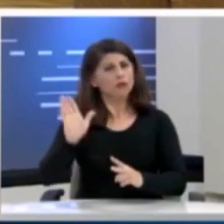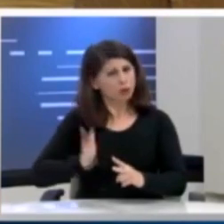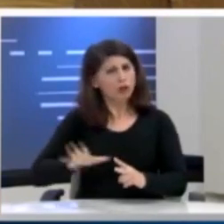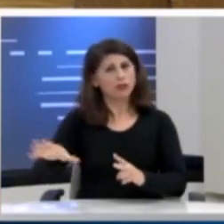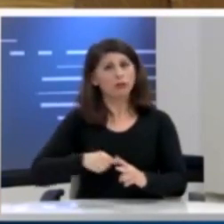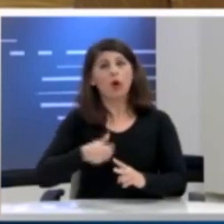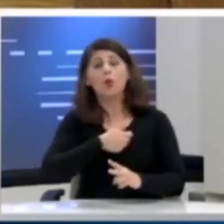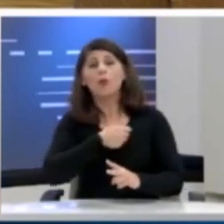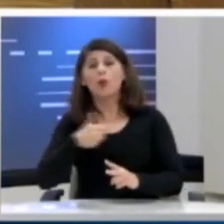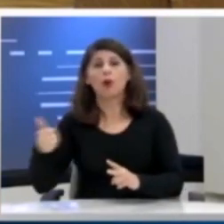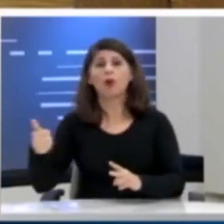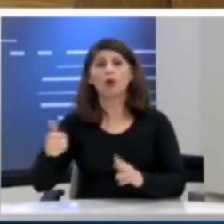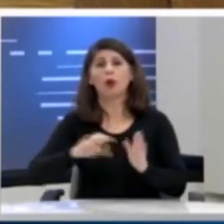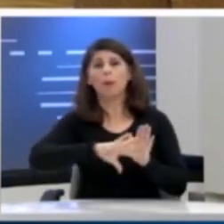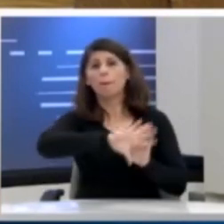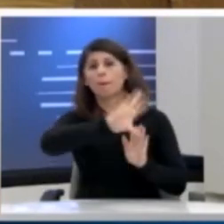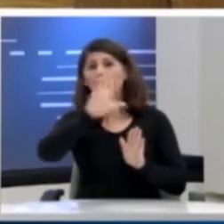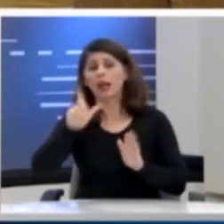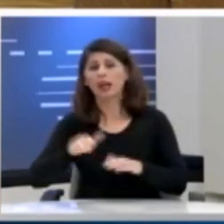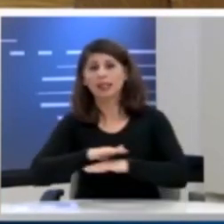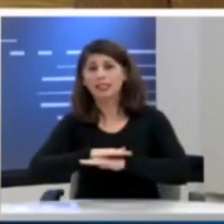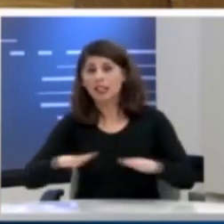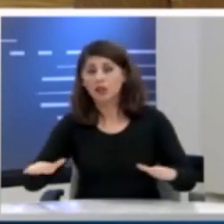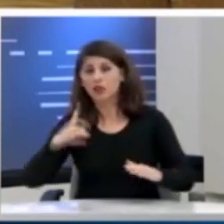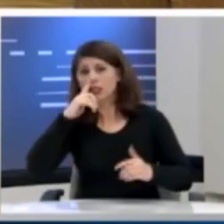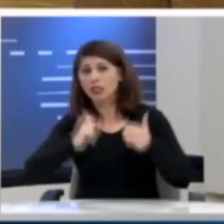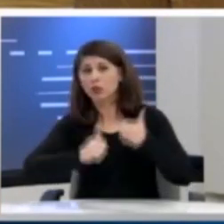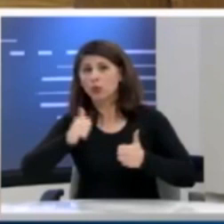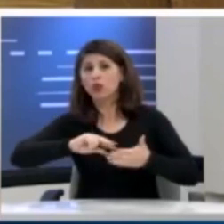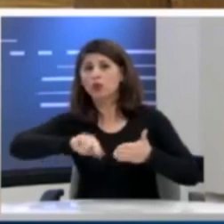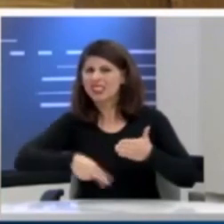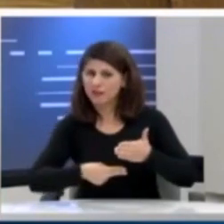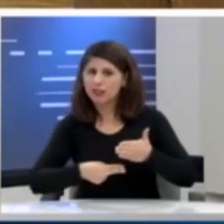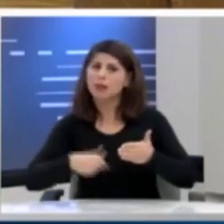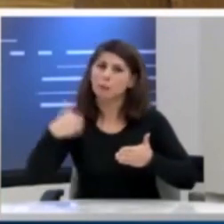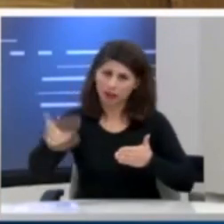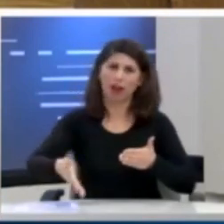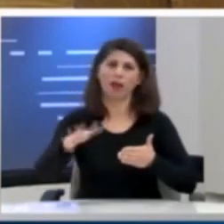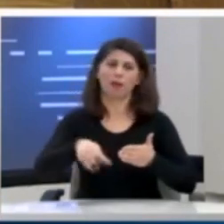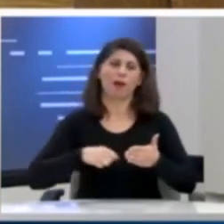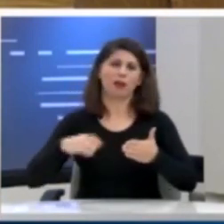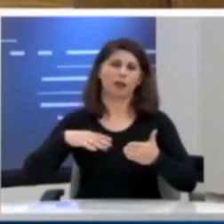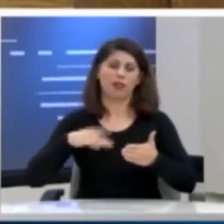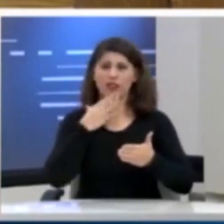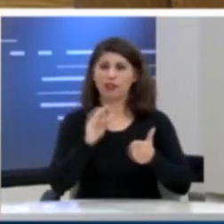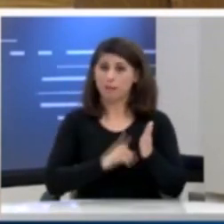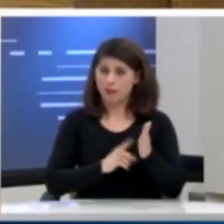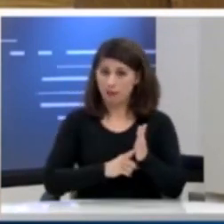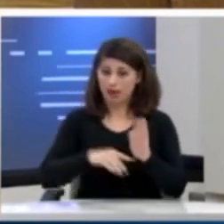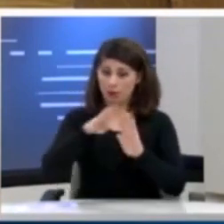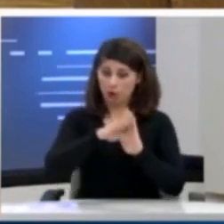την πάρουν μόνο μέχρι να λήξει τον Ιούνιο η σύμβασή τους. Δηλαδή, πρέπει